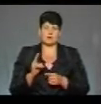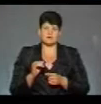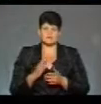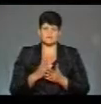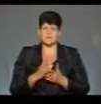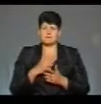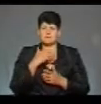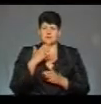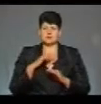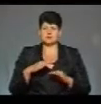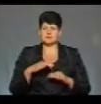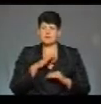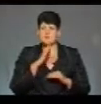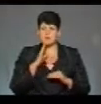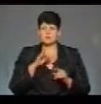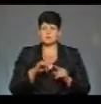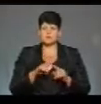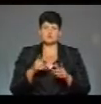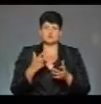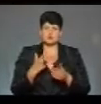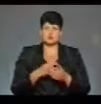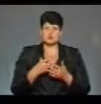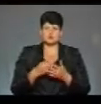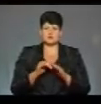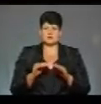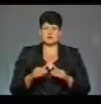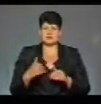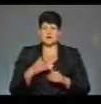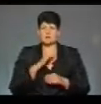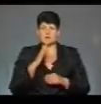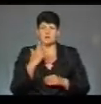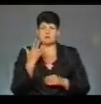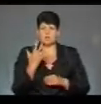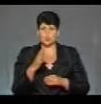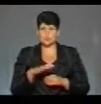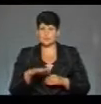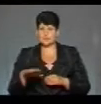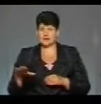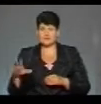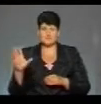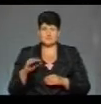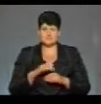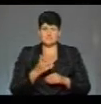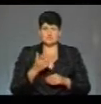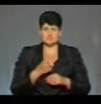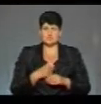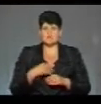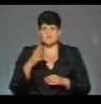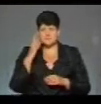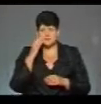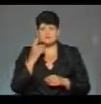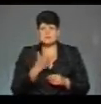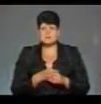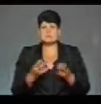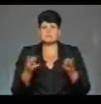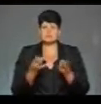Ольга Пилипів також вакцинує своїх дітей. Я мама 5 дітей, в мене всі діти вакциновані, я вважаю, що вакцинація